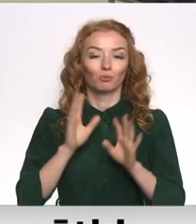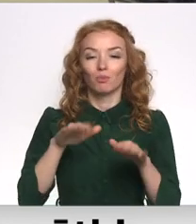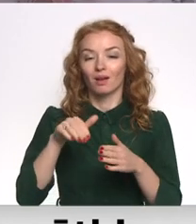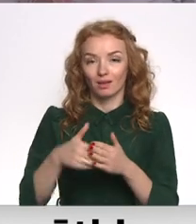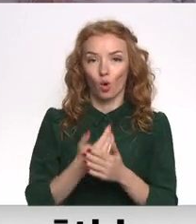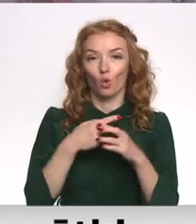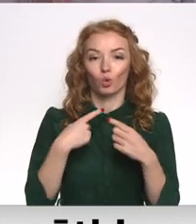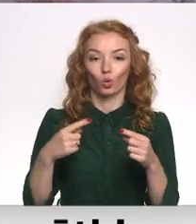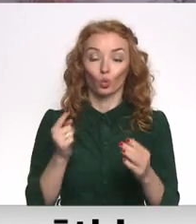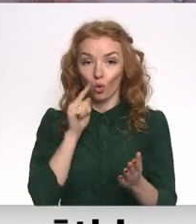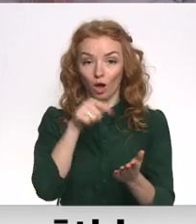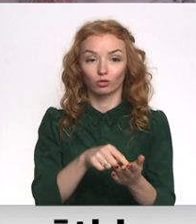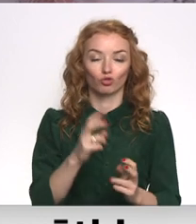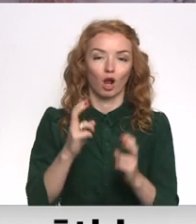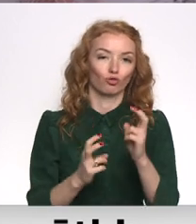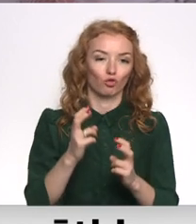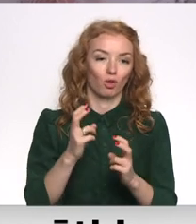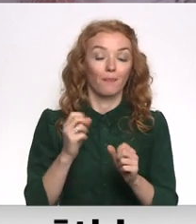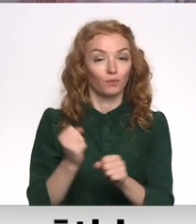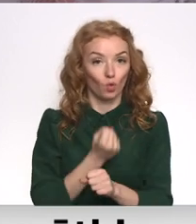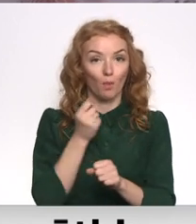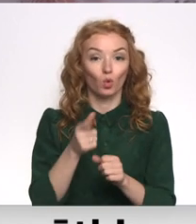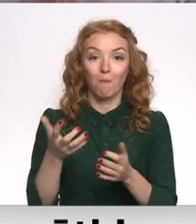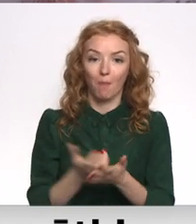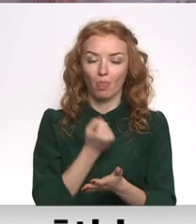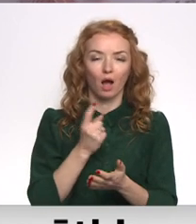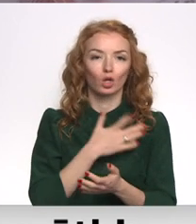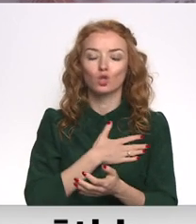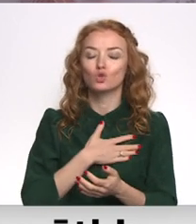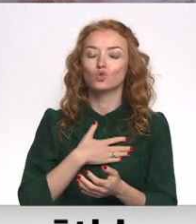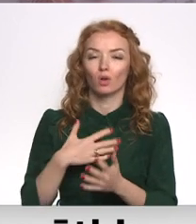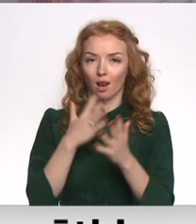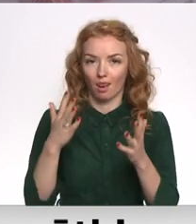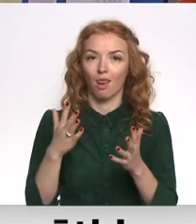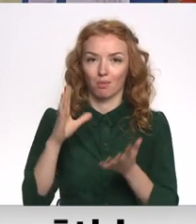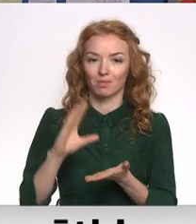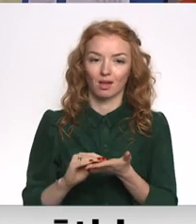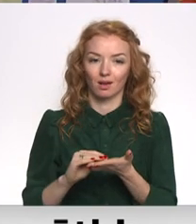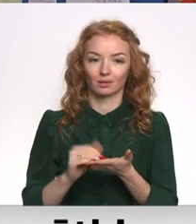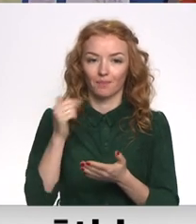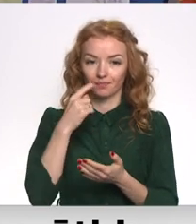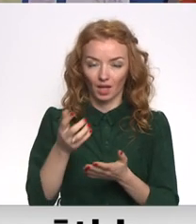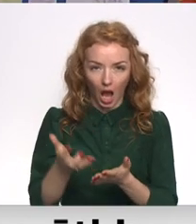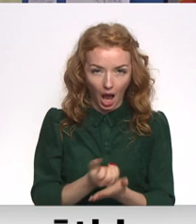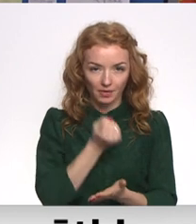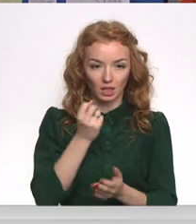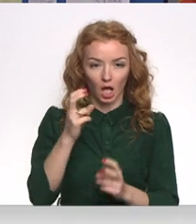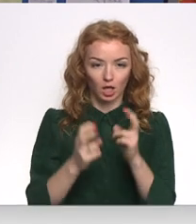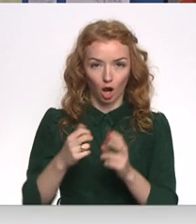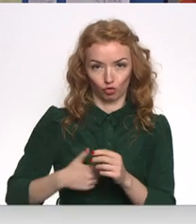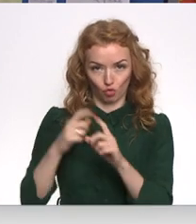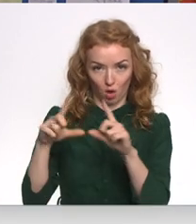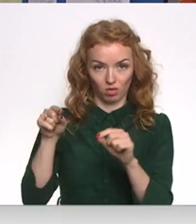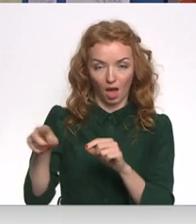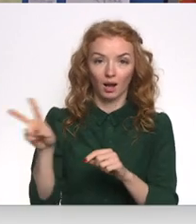jauno produktu nonākšanu ražošanā. Tomēr to panākt esot liels izaicinājums. Atrast ražotāju, kuram